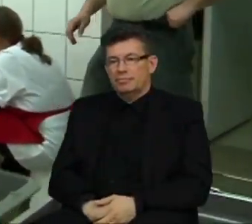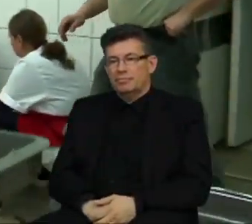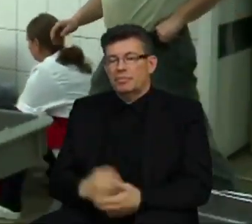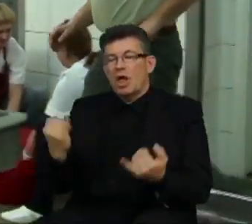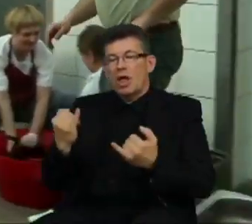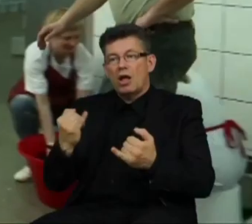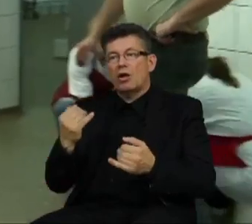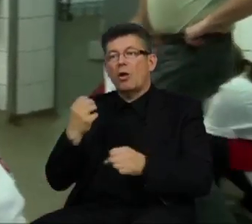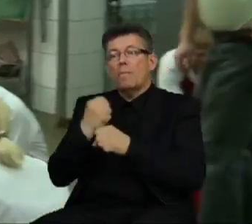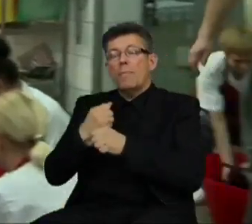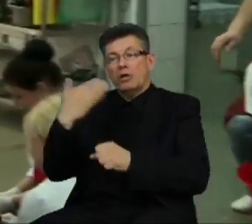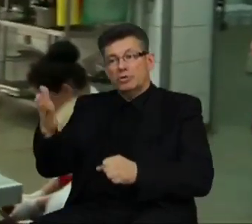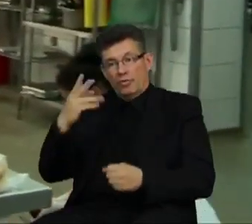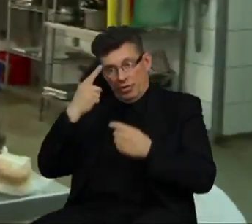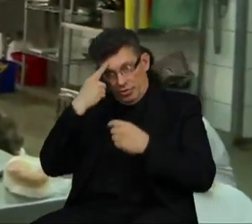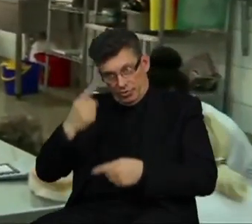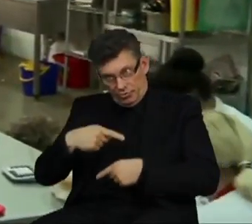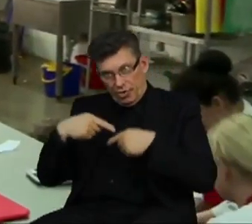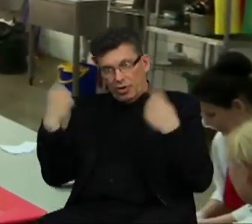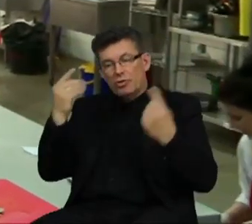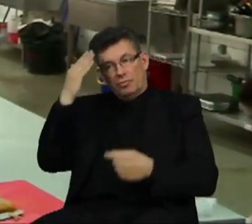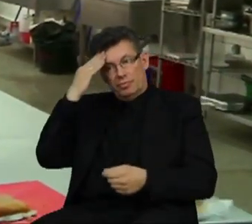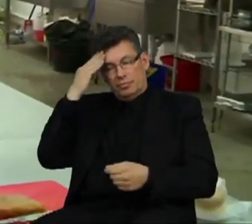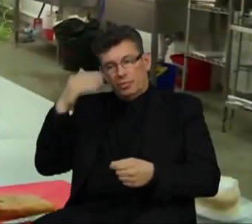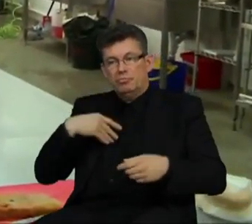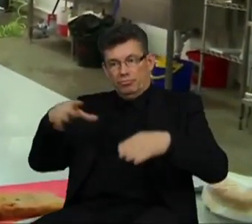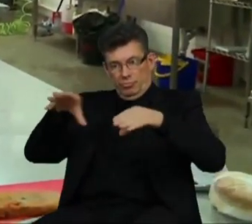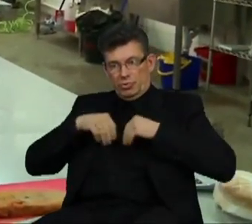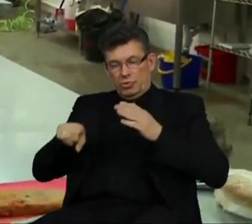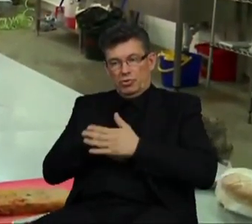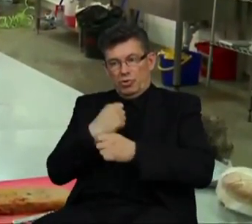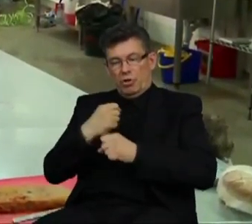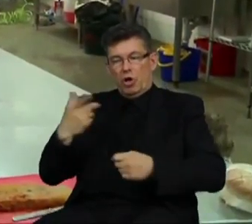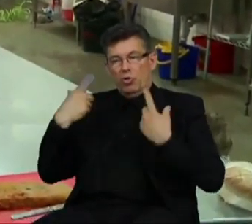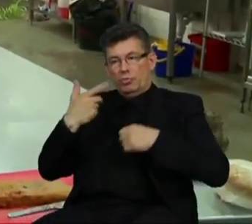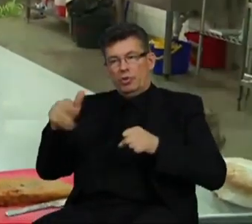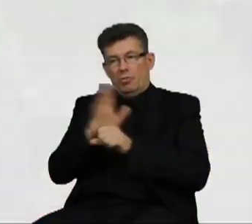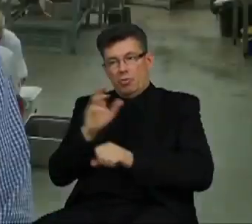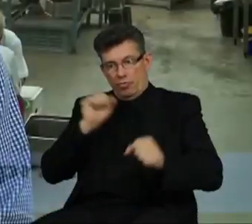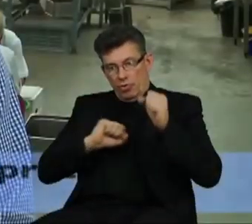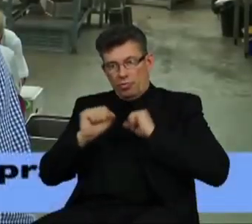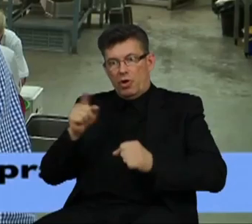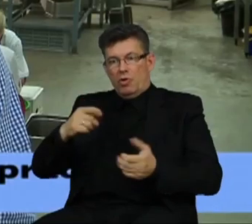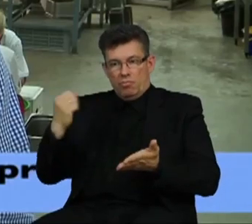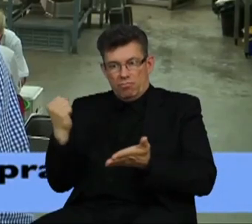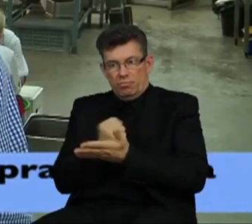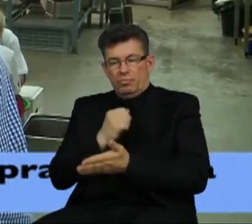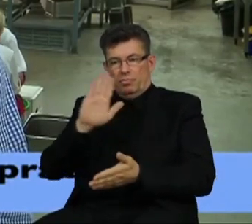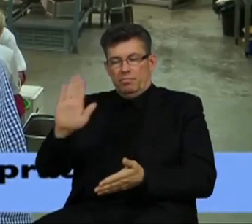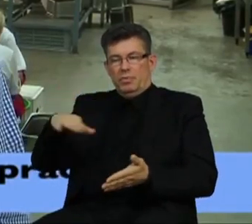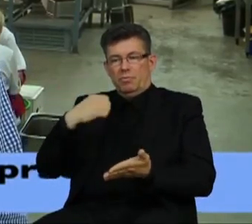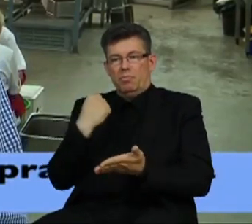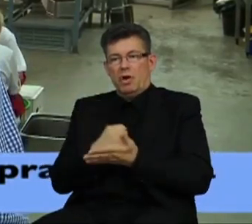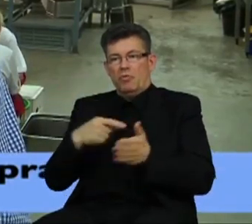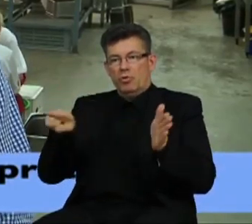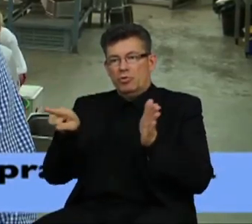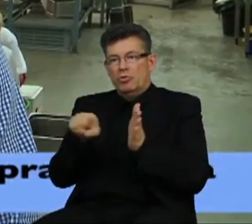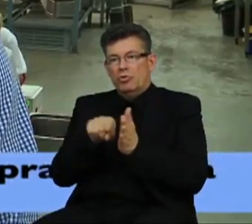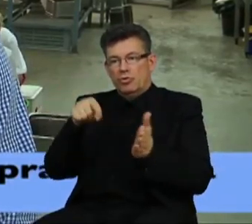Jako pracodawca świadomy zdecydowaliśmy się na to, żeby zatrudniać osoby niepełnosprawne, ponieważ powinny mieć prawo do tego,